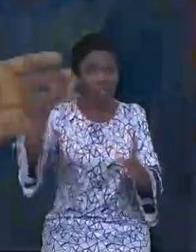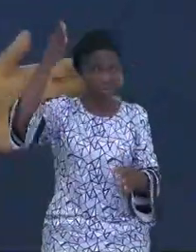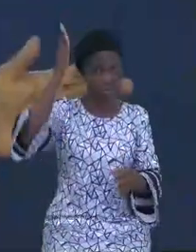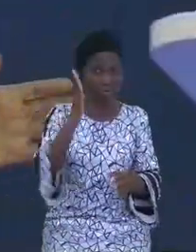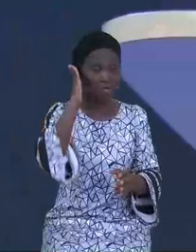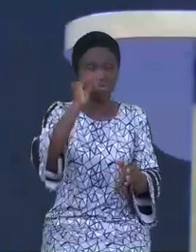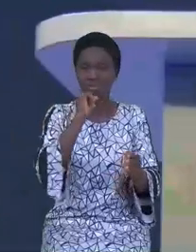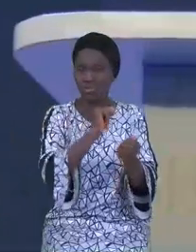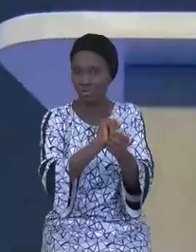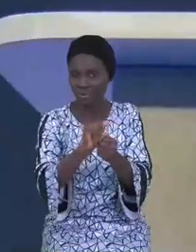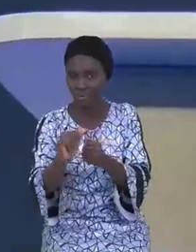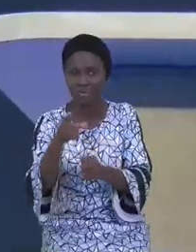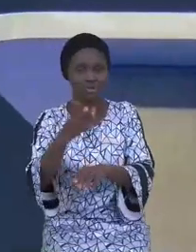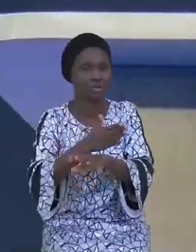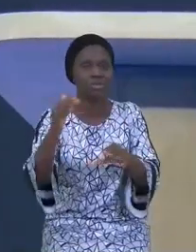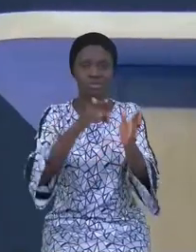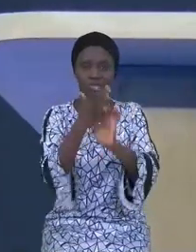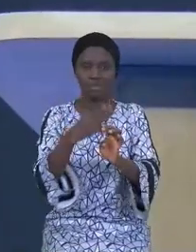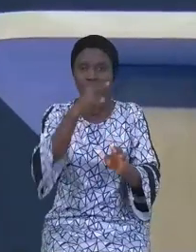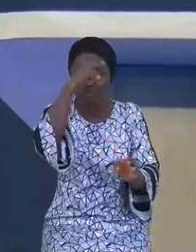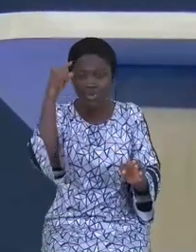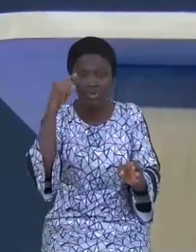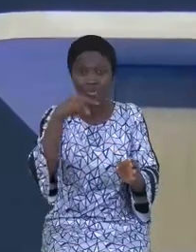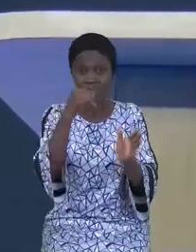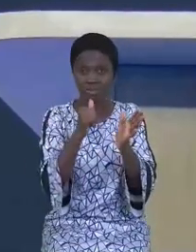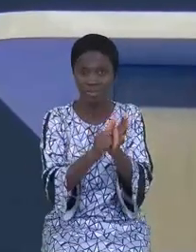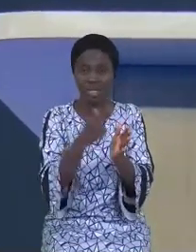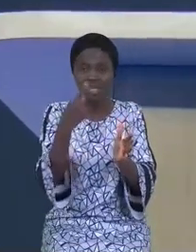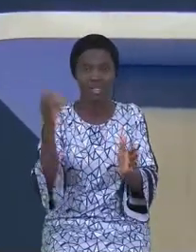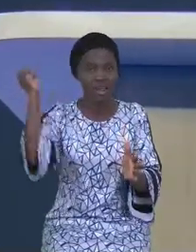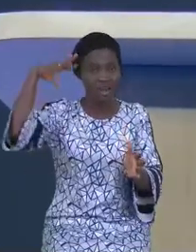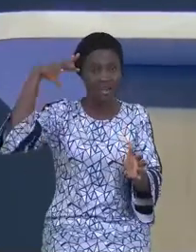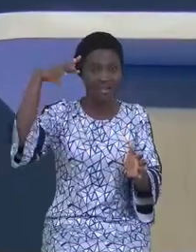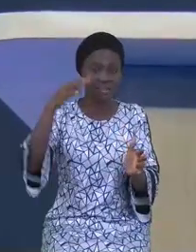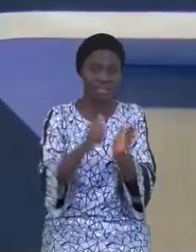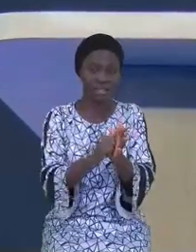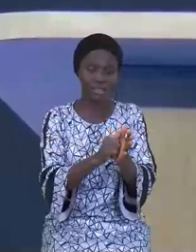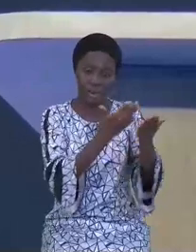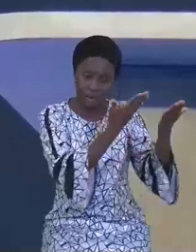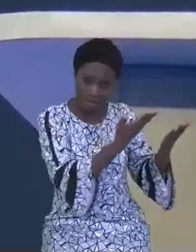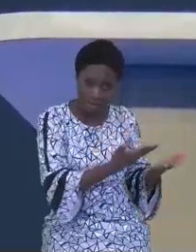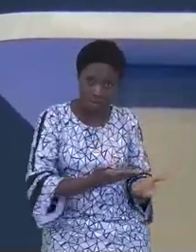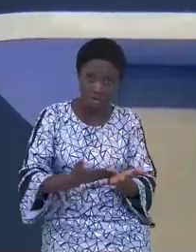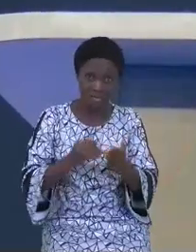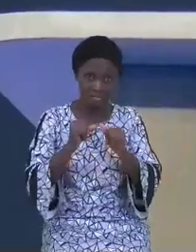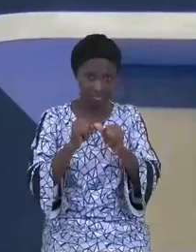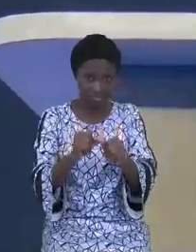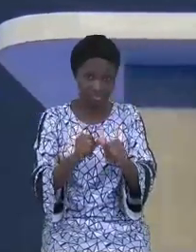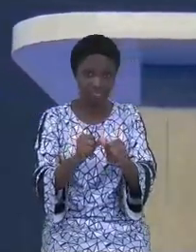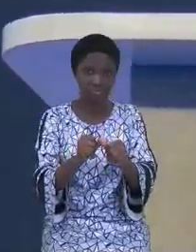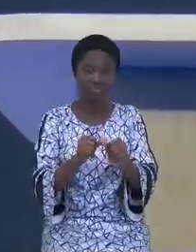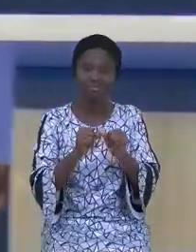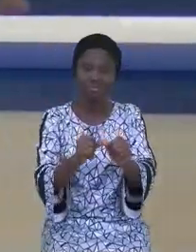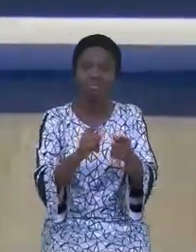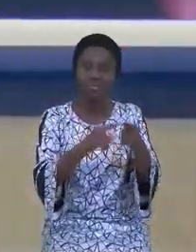que la grâce qui apporte, et c'est au temps continuel, qui continue à apporter, qui